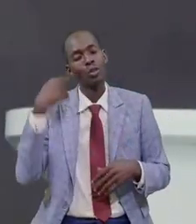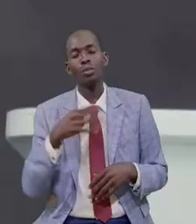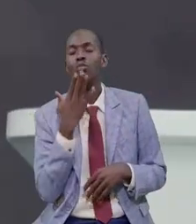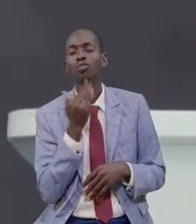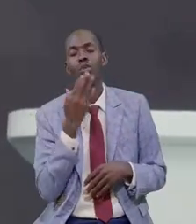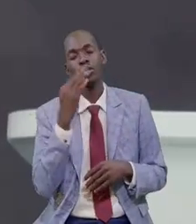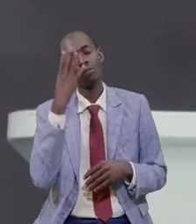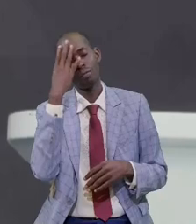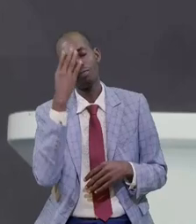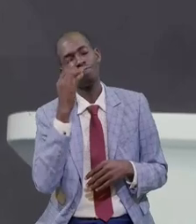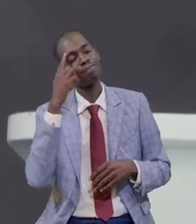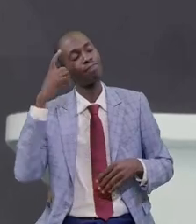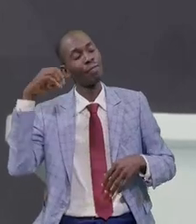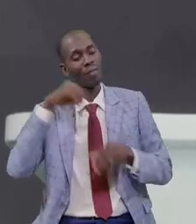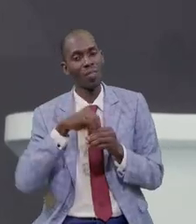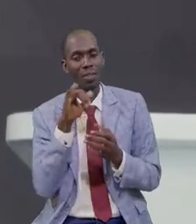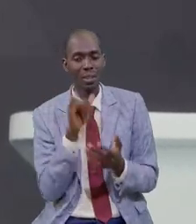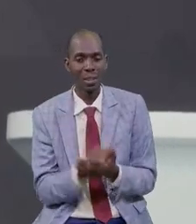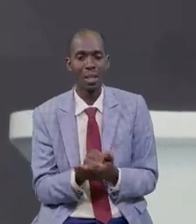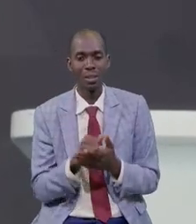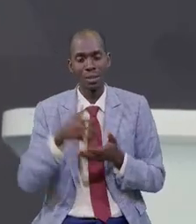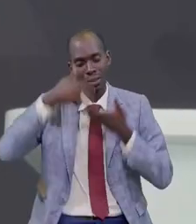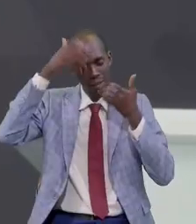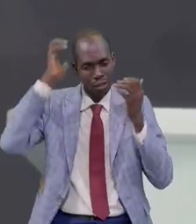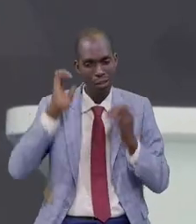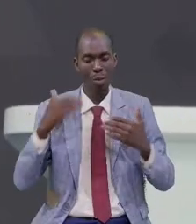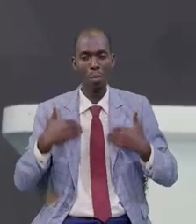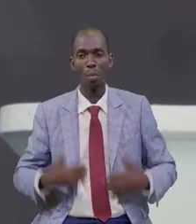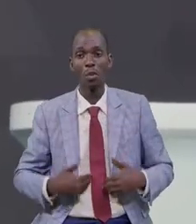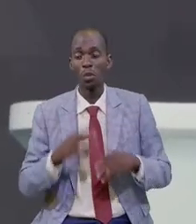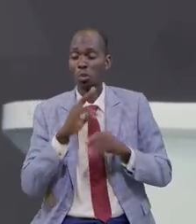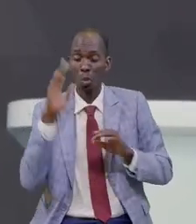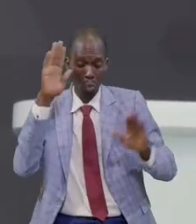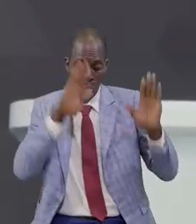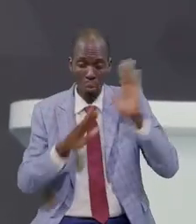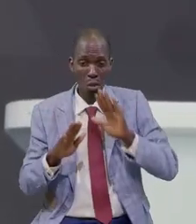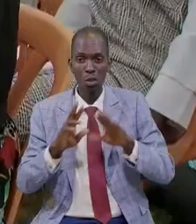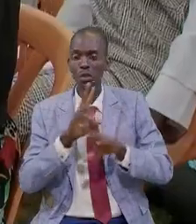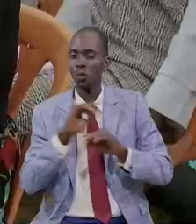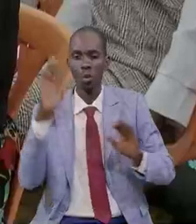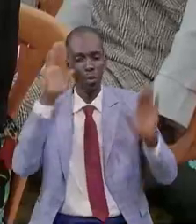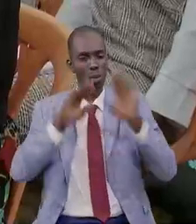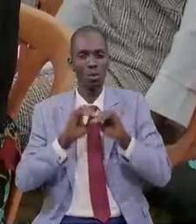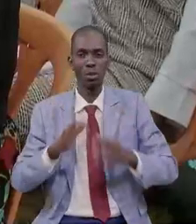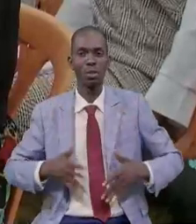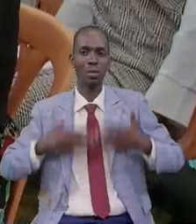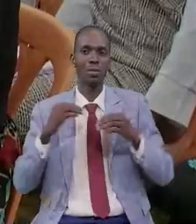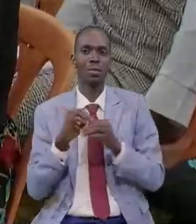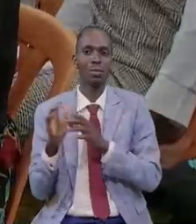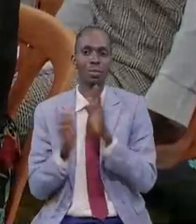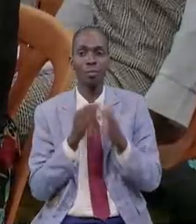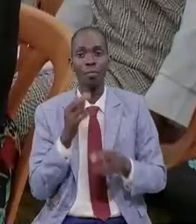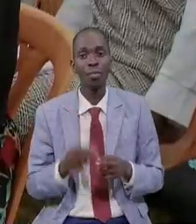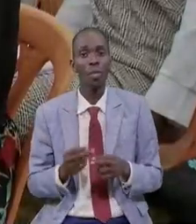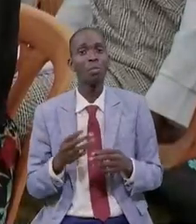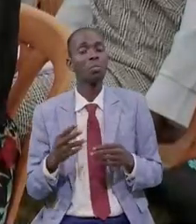pas de pas d'anxiété dans le cœur pas d'anxiété dans ta vie et